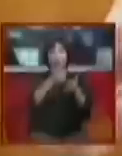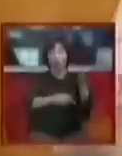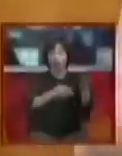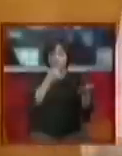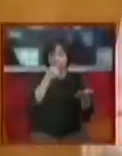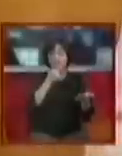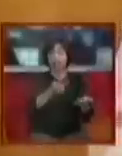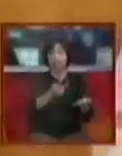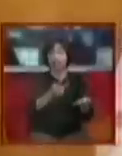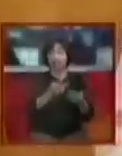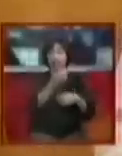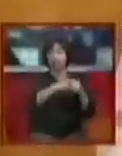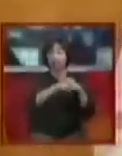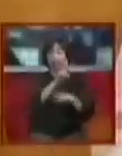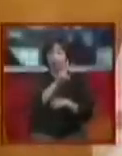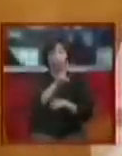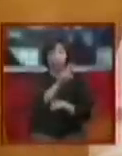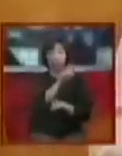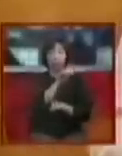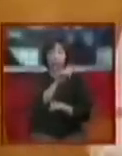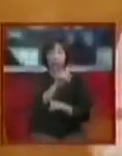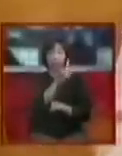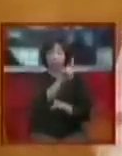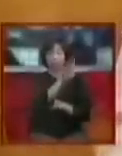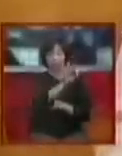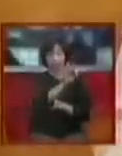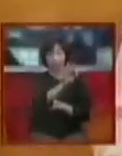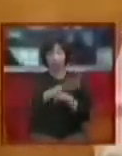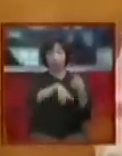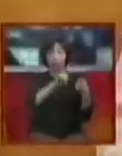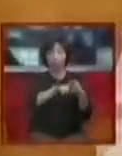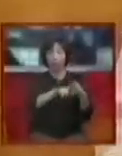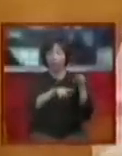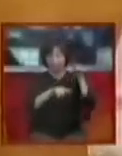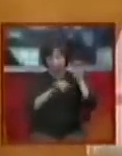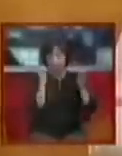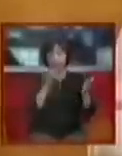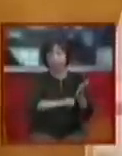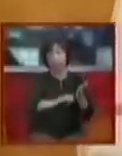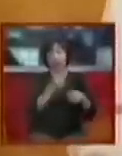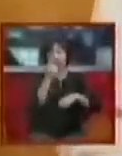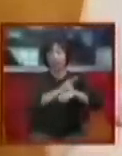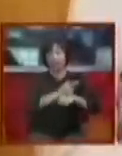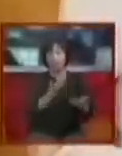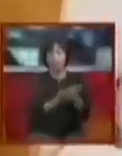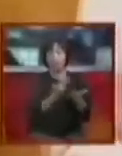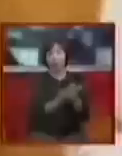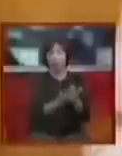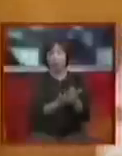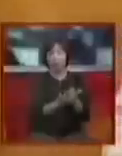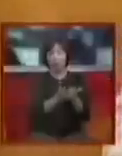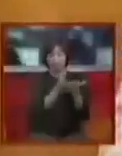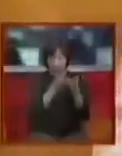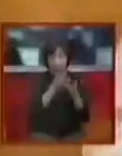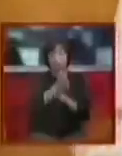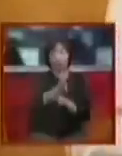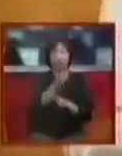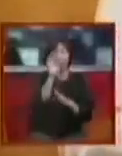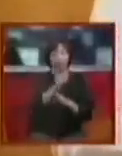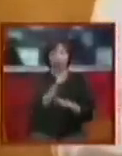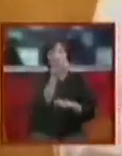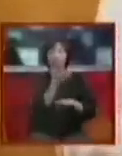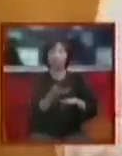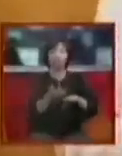natin noong 29 ng Mayo. Noong araw na yon, pinatunayan natin posibleng mangibabaw ang